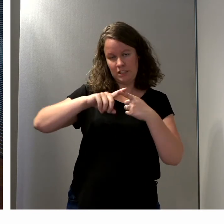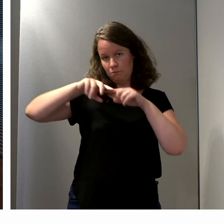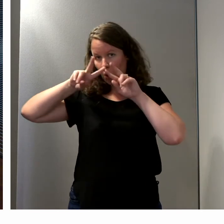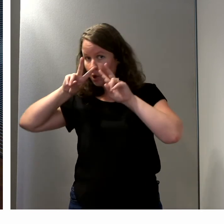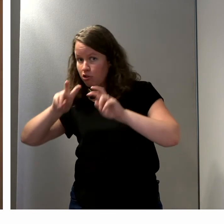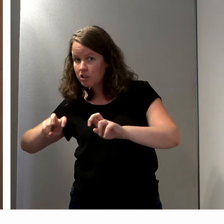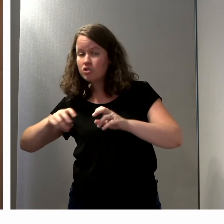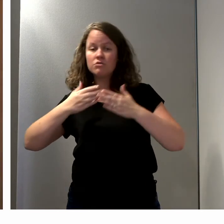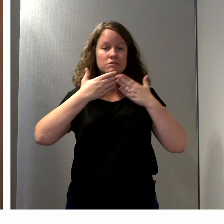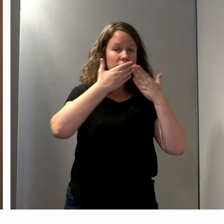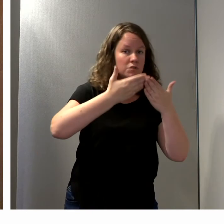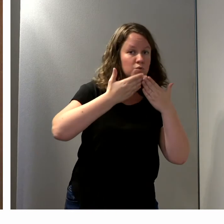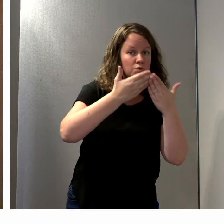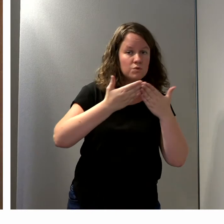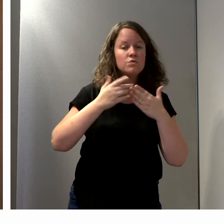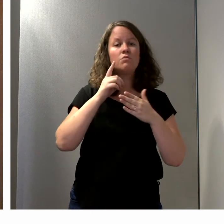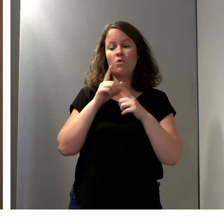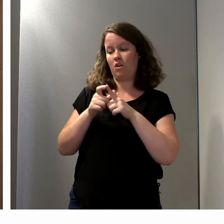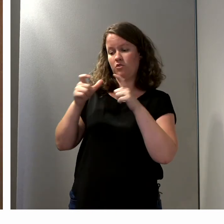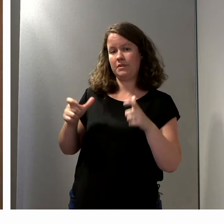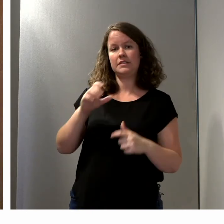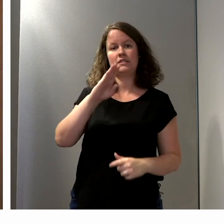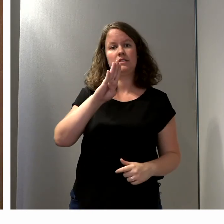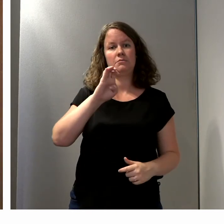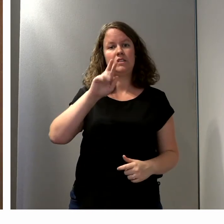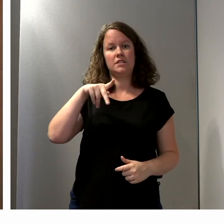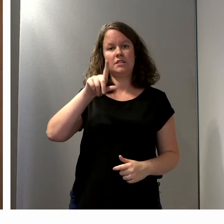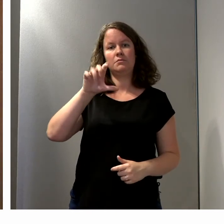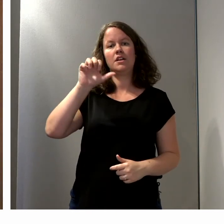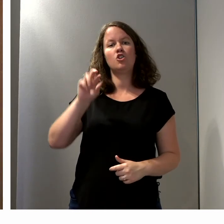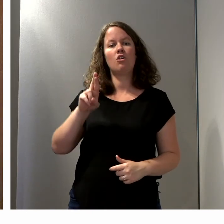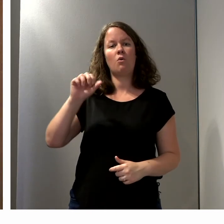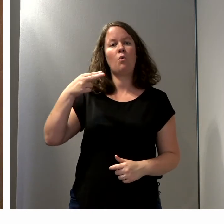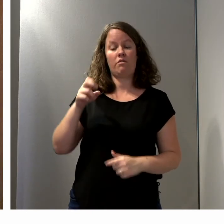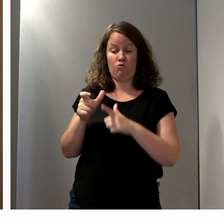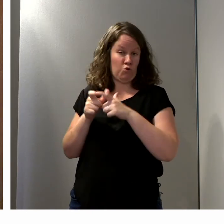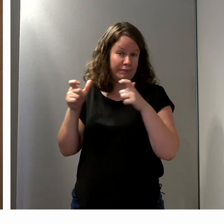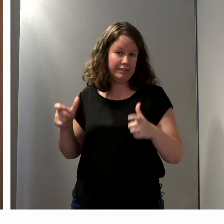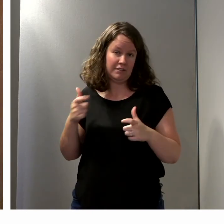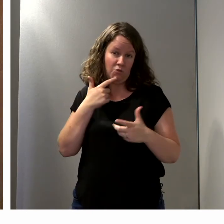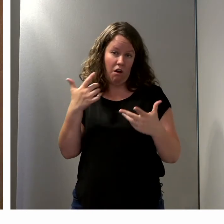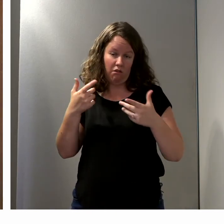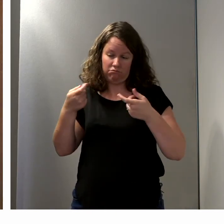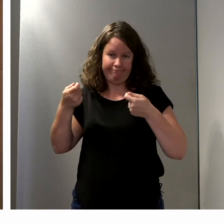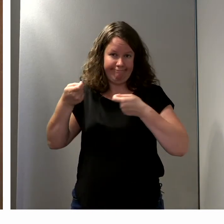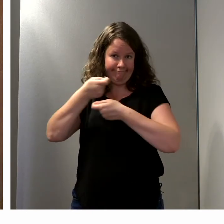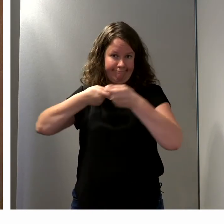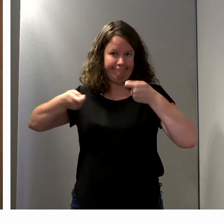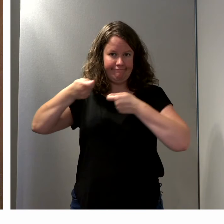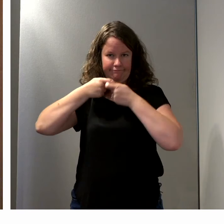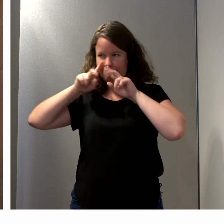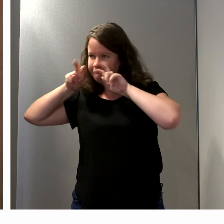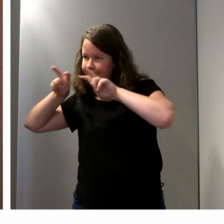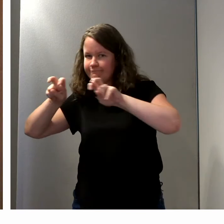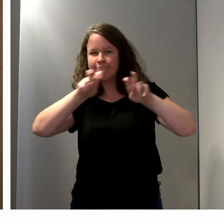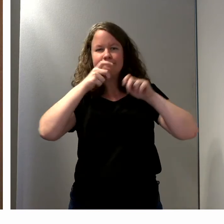recherche et les sujets d'entreprise, parce que Be Player One est une démarche d'entreprise avec des études de marché pour proposer son offre à